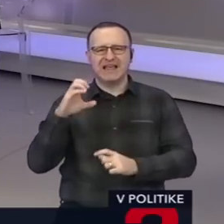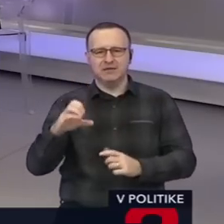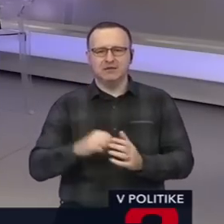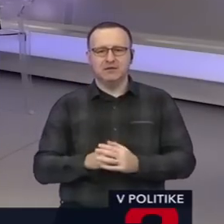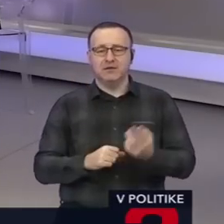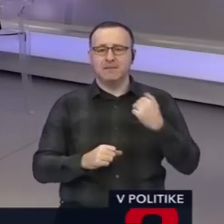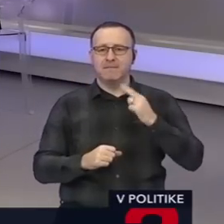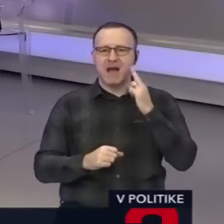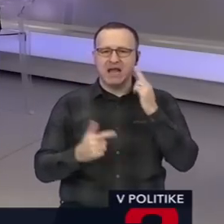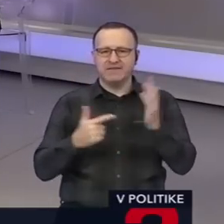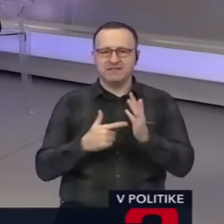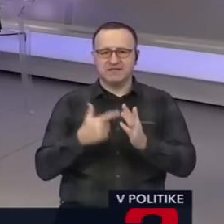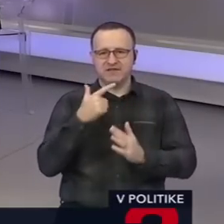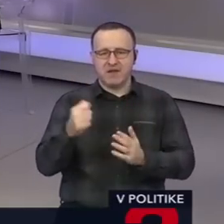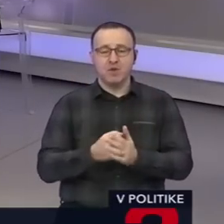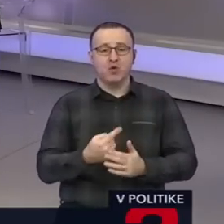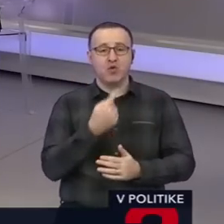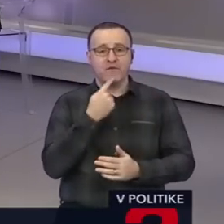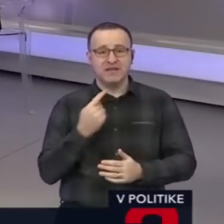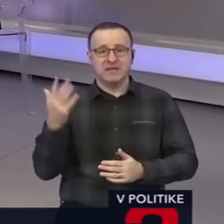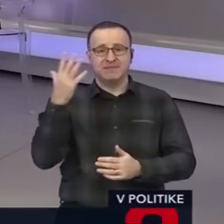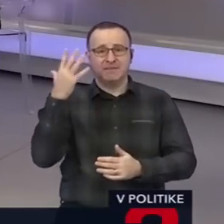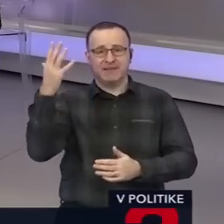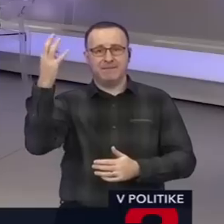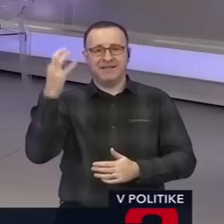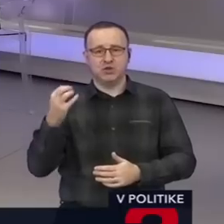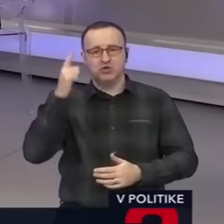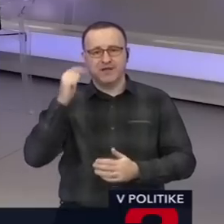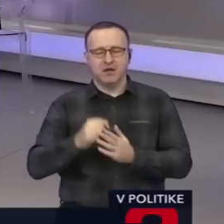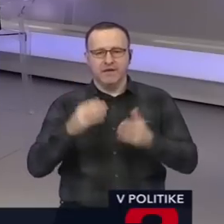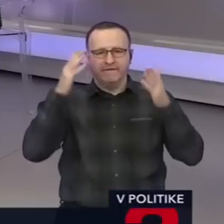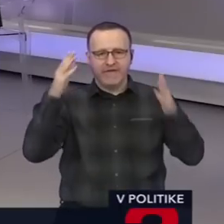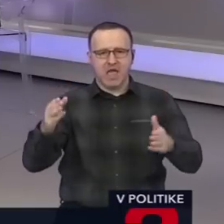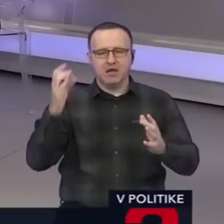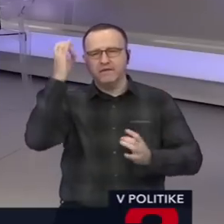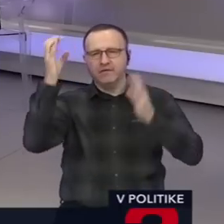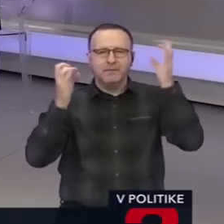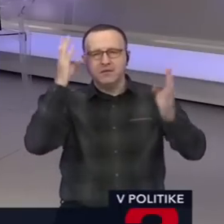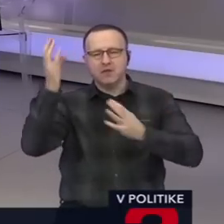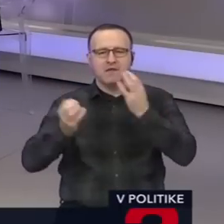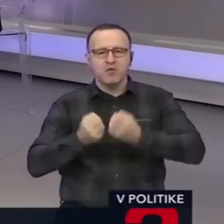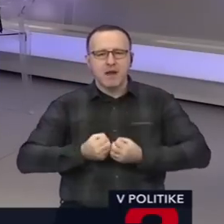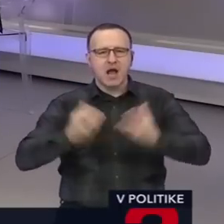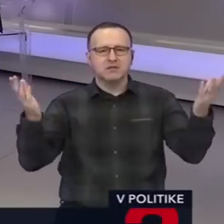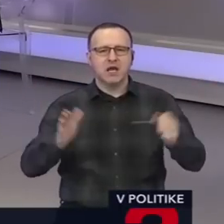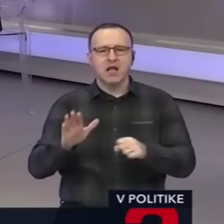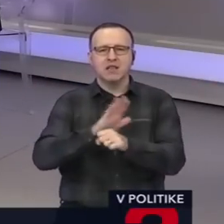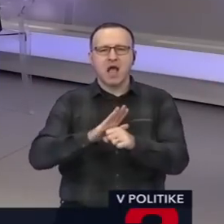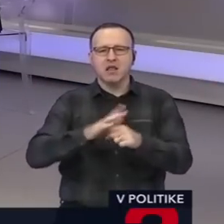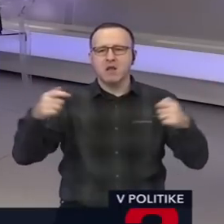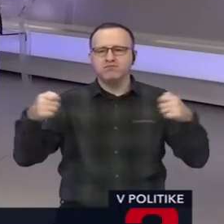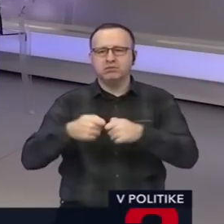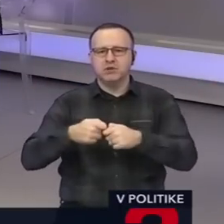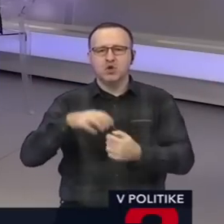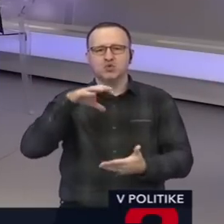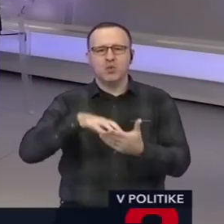mája, ktorý hovorí, že 55% slovenských respondentov verí konšpiračným teóriám o tajných spolkoch či skupinách,